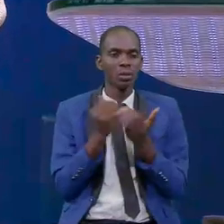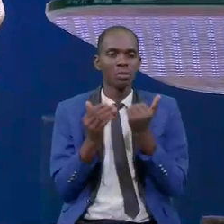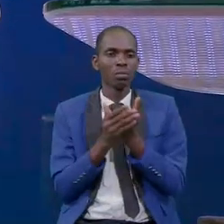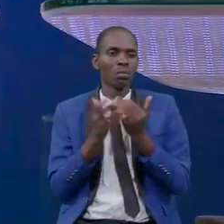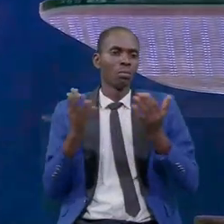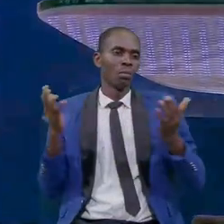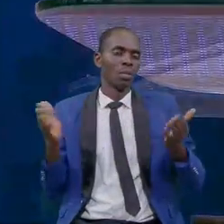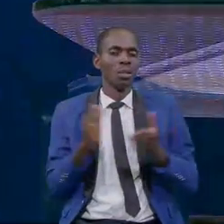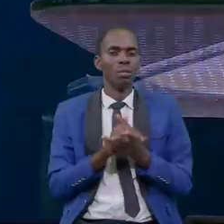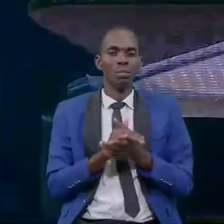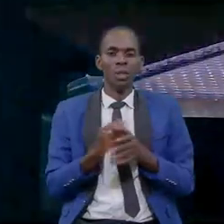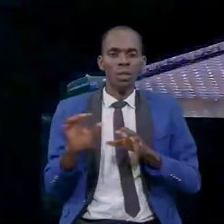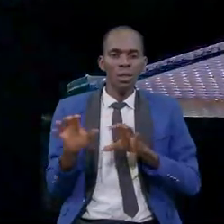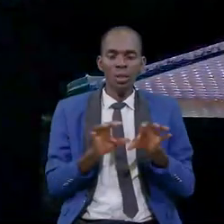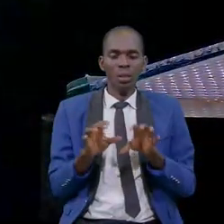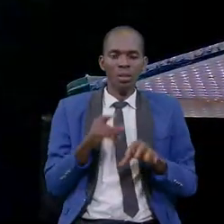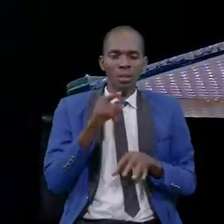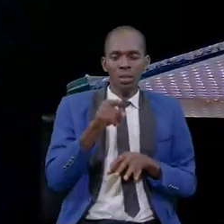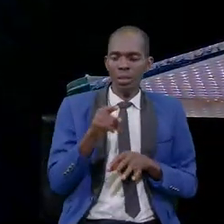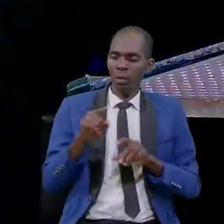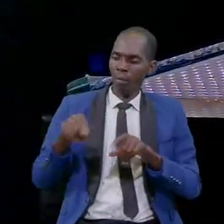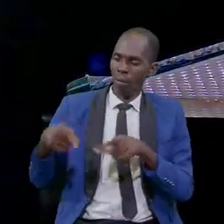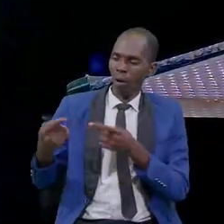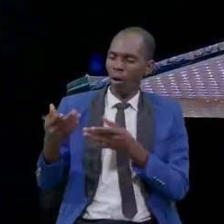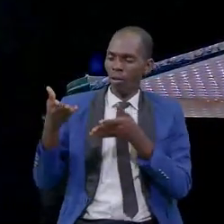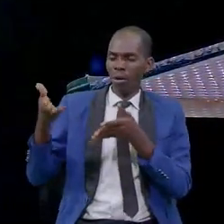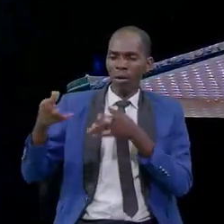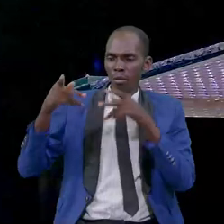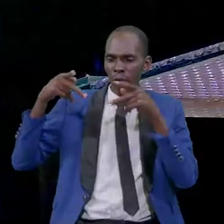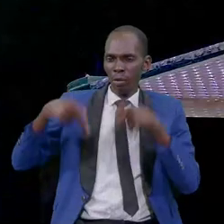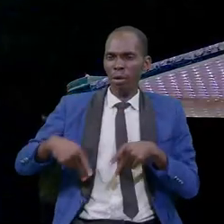Ils ne sont pas allés en personne prendre le clou,